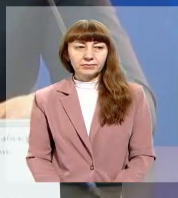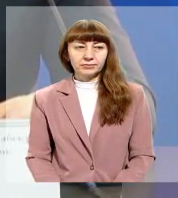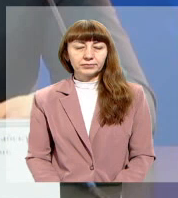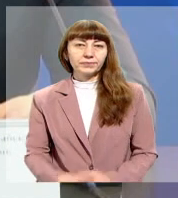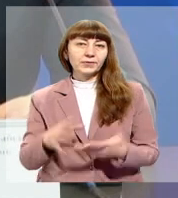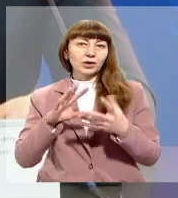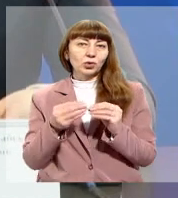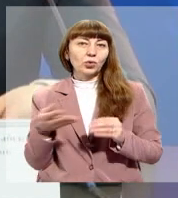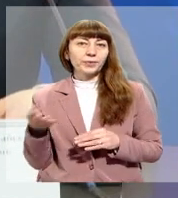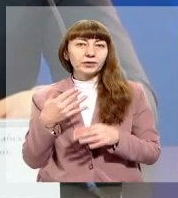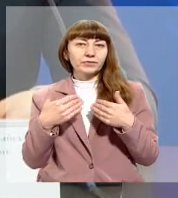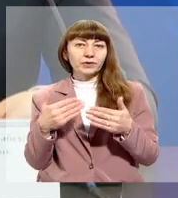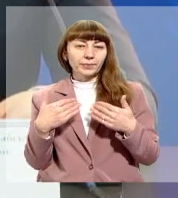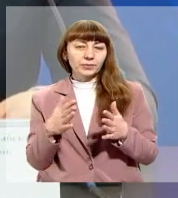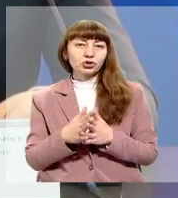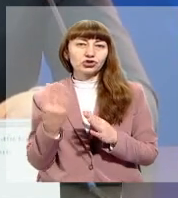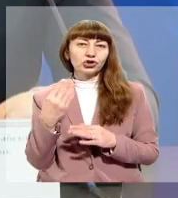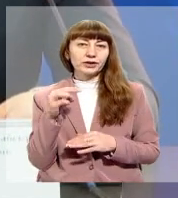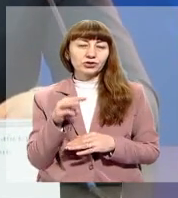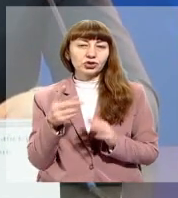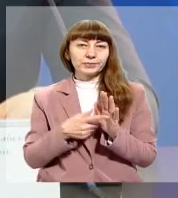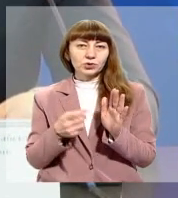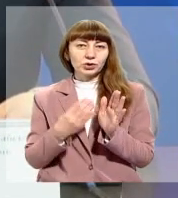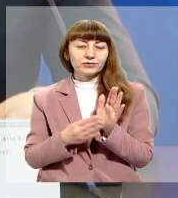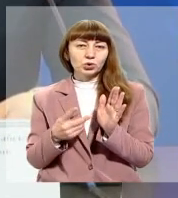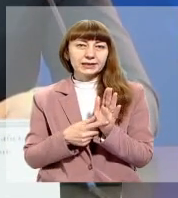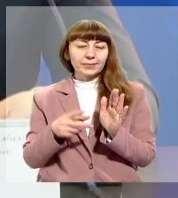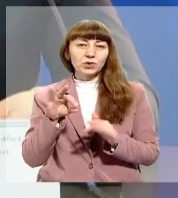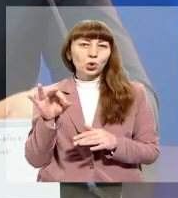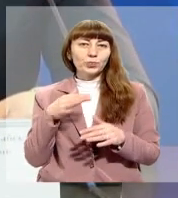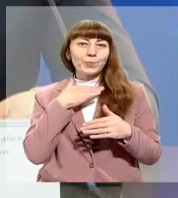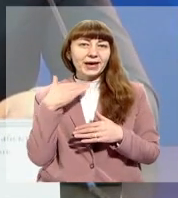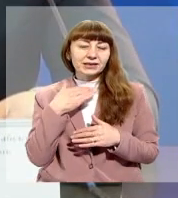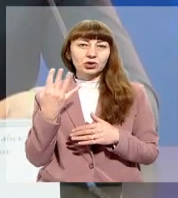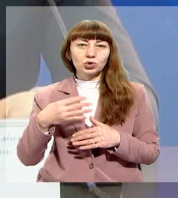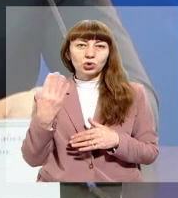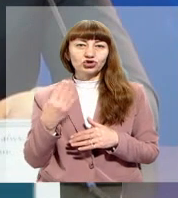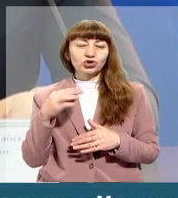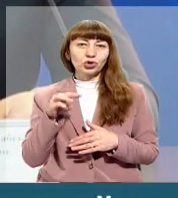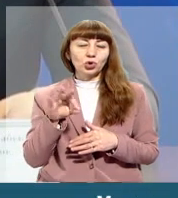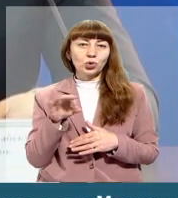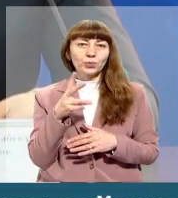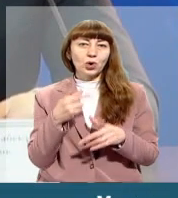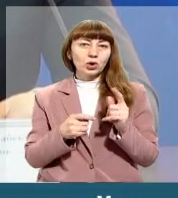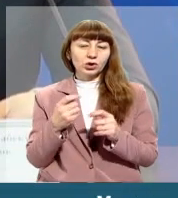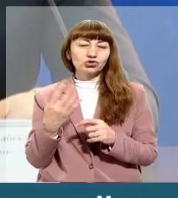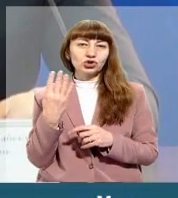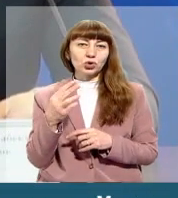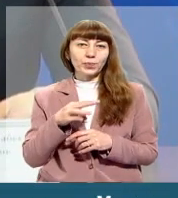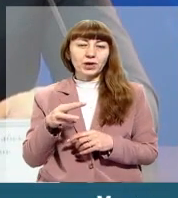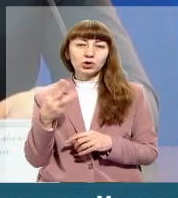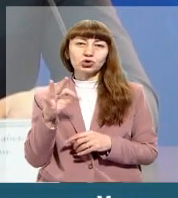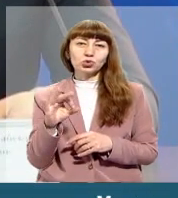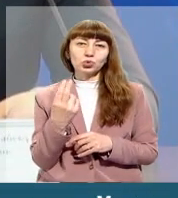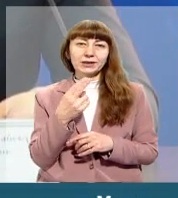За отчетный период произведено 4797 тонн мяса, более 44 тысяч тонн молока, более 4 миллионов